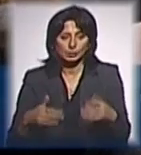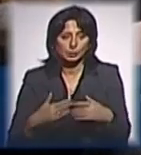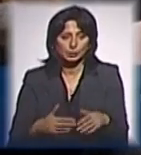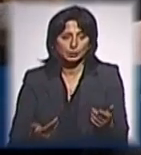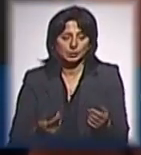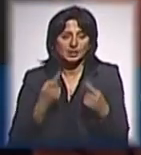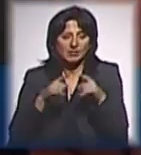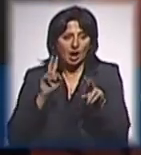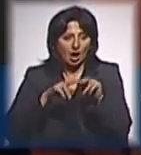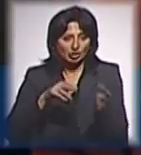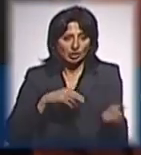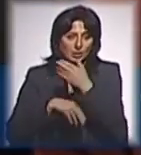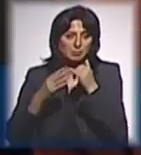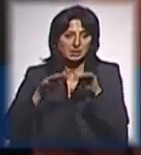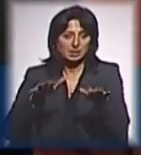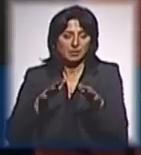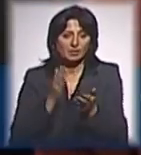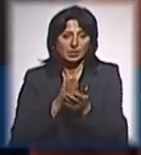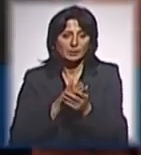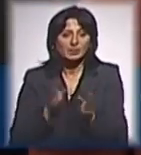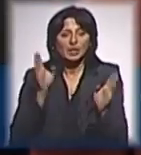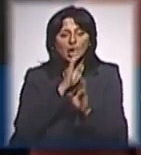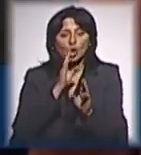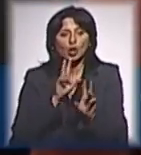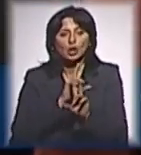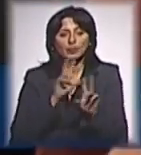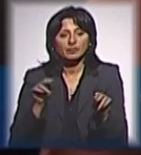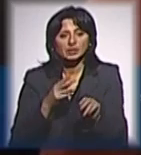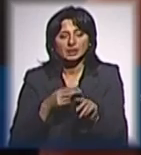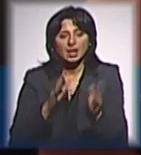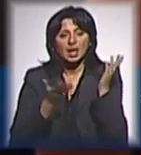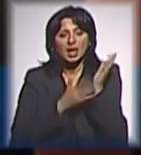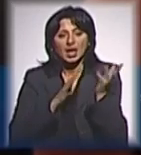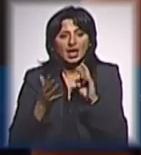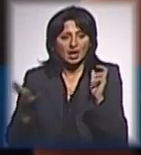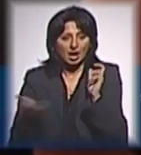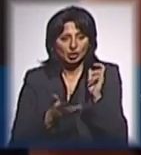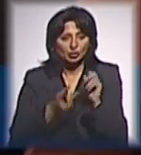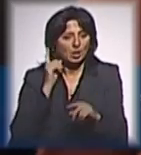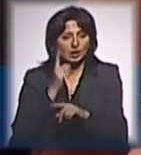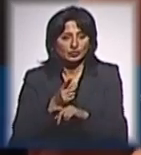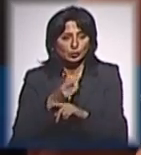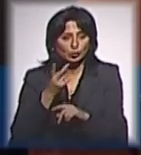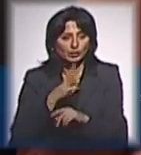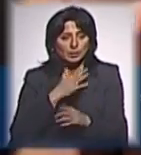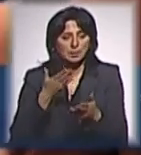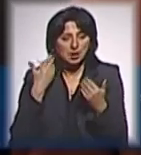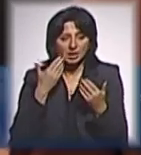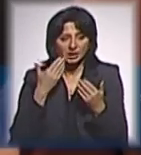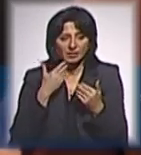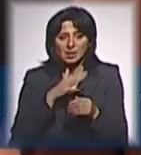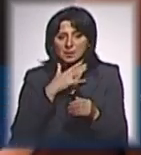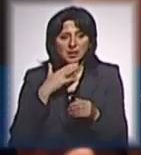შეუძლია სხვაგან ააშენონ. რაც შეეხება ეკოლოგიურ კუთხით, კიდევ ერთ დაპირებას გარდა იმისა, რომ ხეების აჩეხვა აიგრძალოს, რაც მარტივი სათქმელია, თუმცა